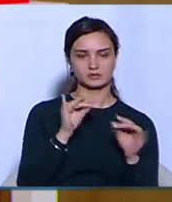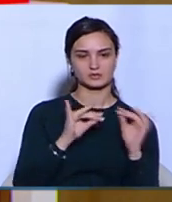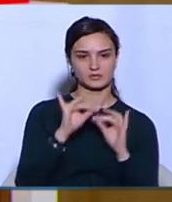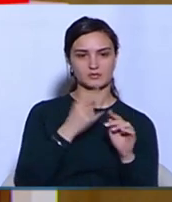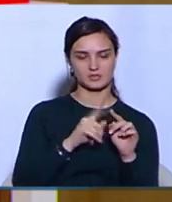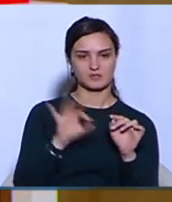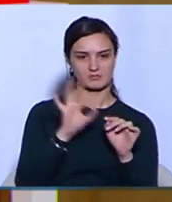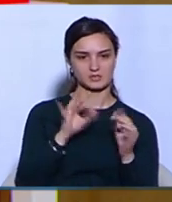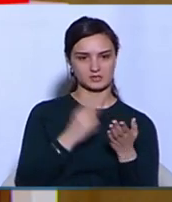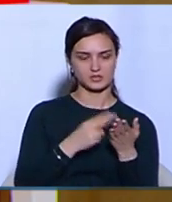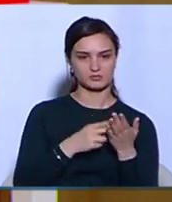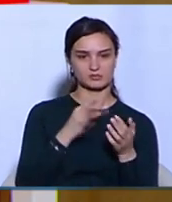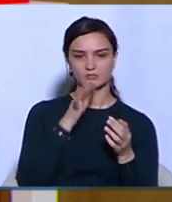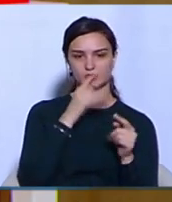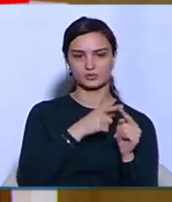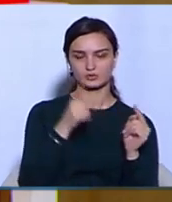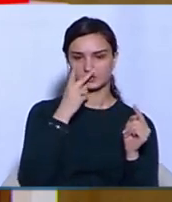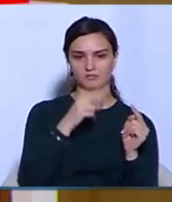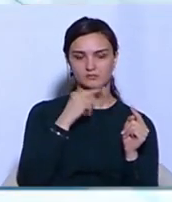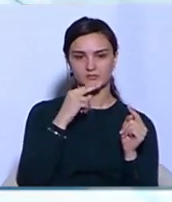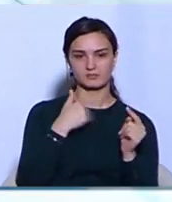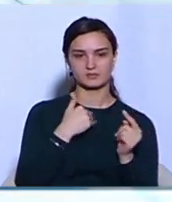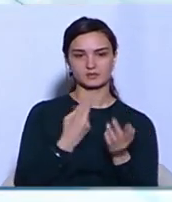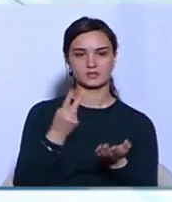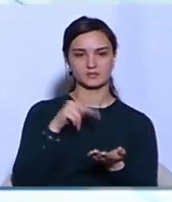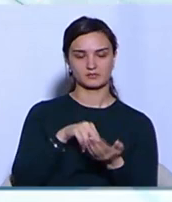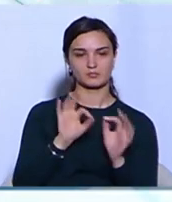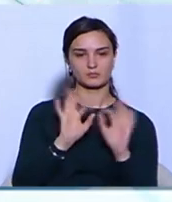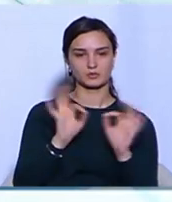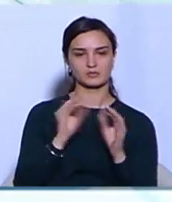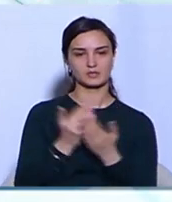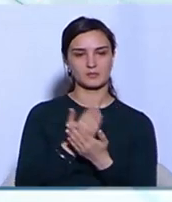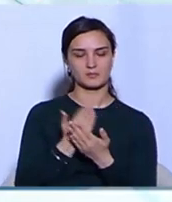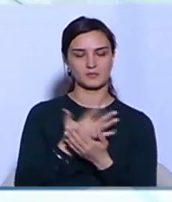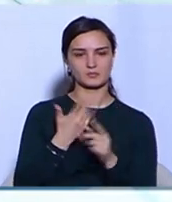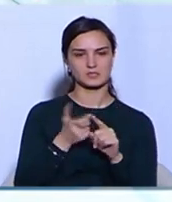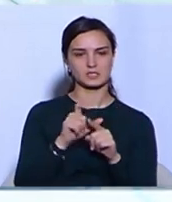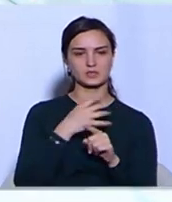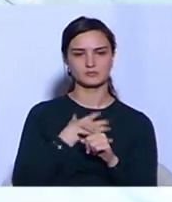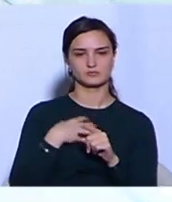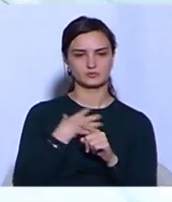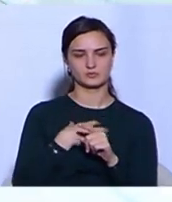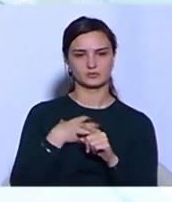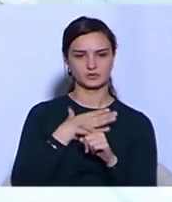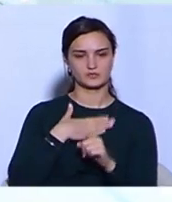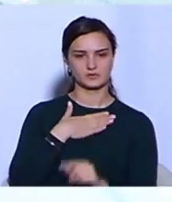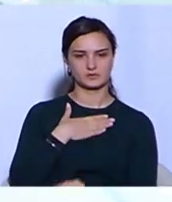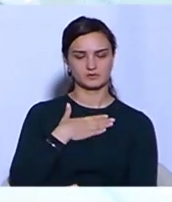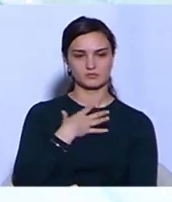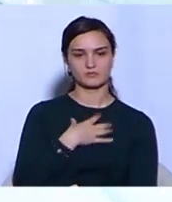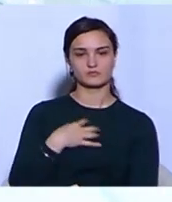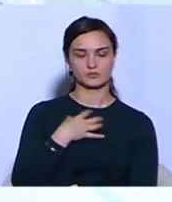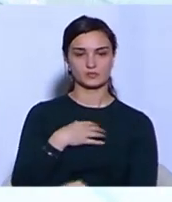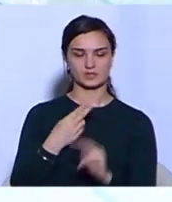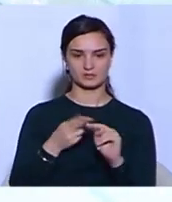თუმცა აი როგორია დროში დაკვირვება მე მინდა ფეხზე აღდგე და მოგიყვეთ ამბავი რომელიც ძალიან მნიშვნელოვანია ჩვენთვის.